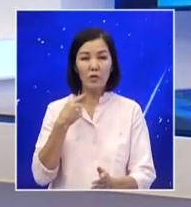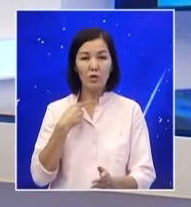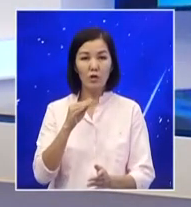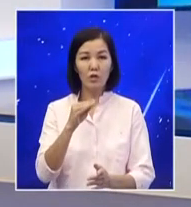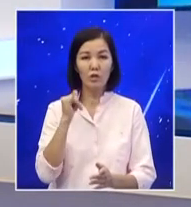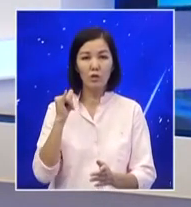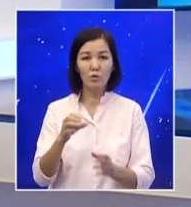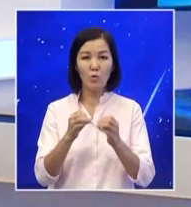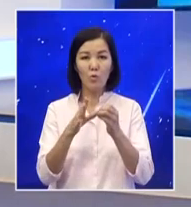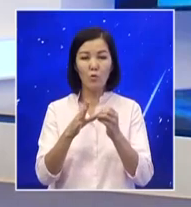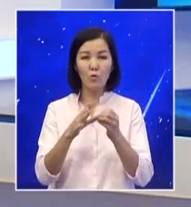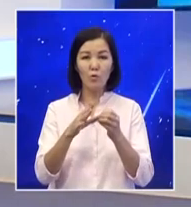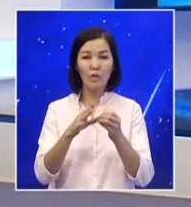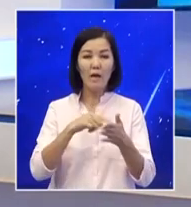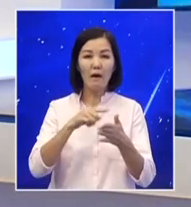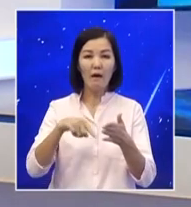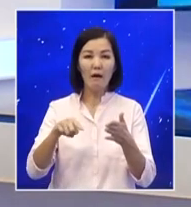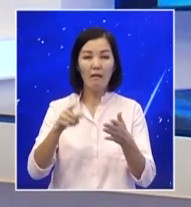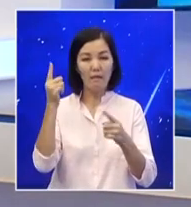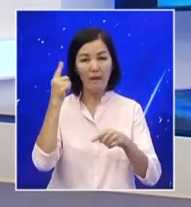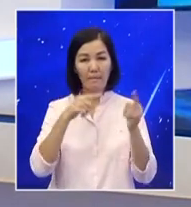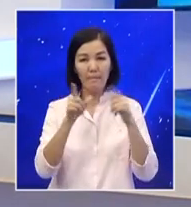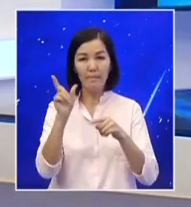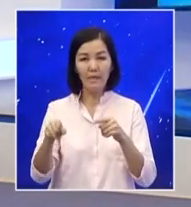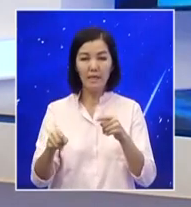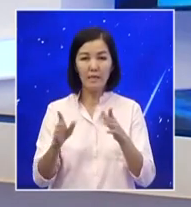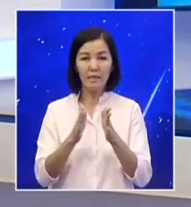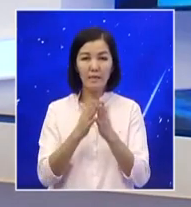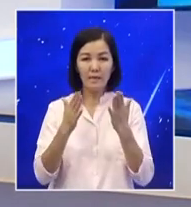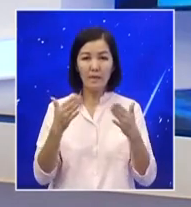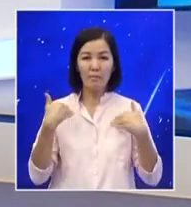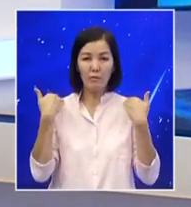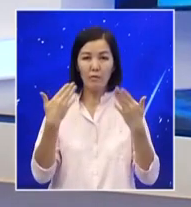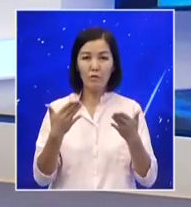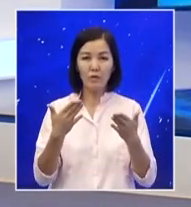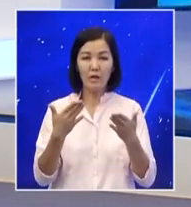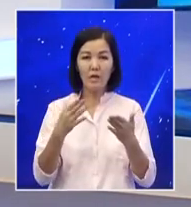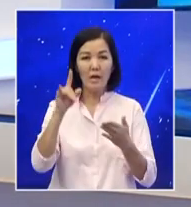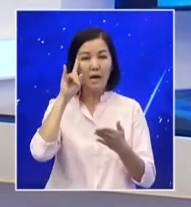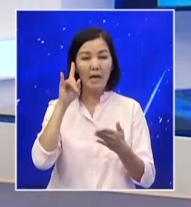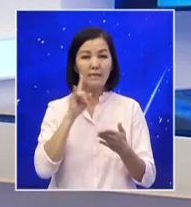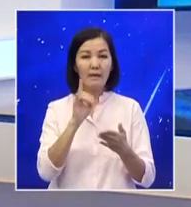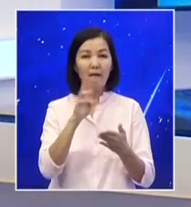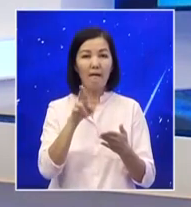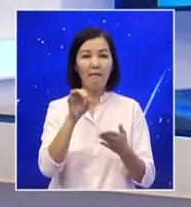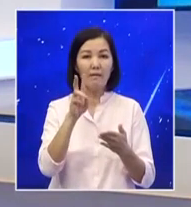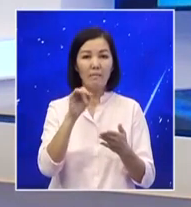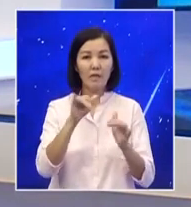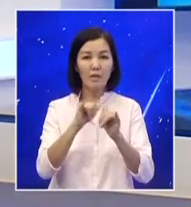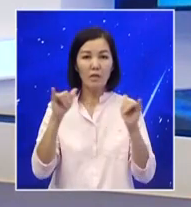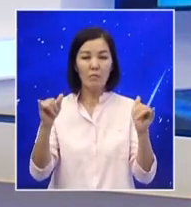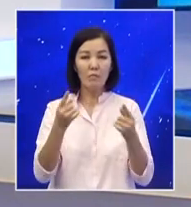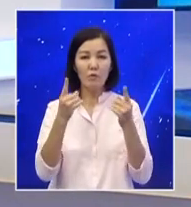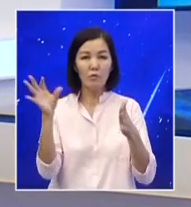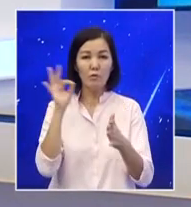Талдықорғанда жетісулық 14 қаламгердің кітабы жарық көрді. Оның дені қазақ әдебиетінің шарықтауына сүбелі үлес қосып жүрген аға буын өкілдері.